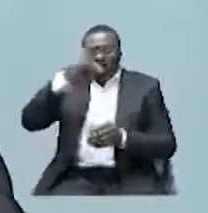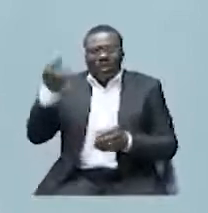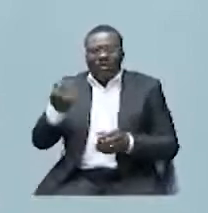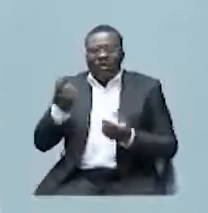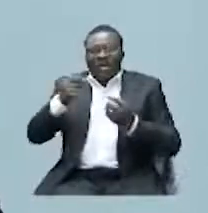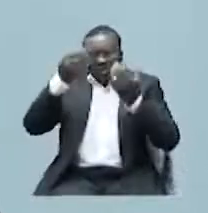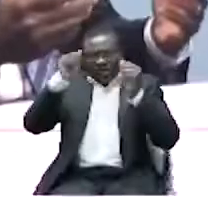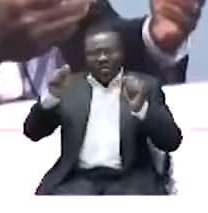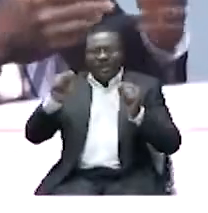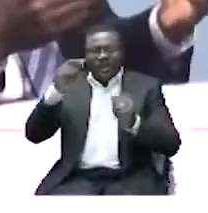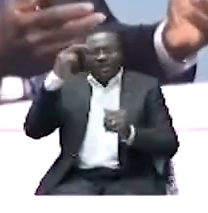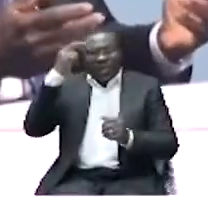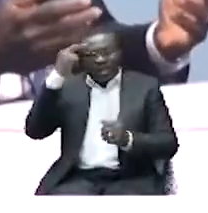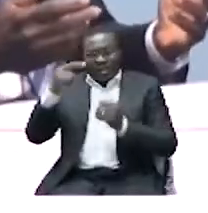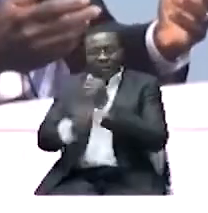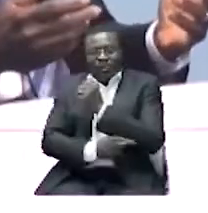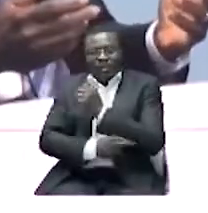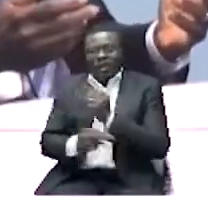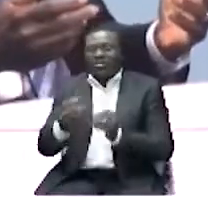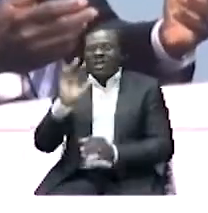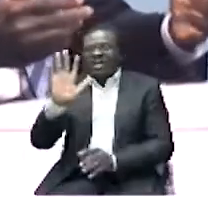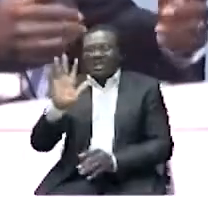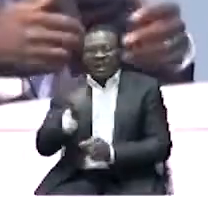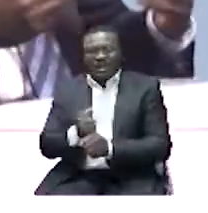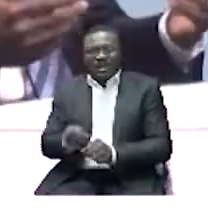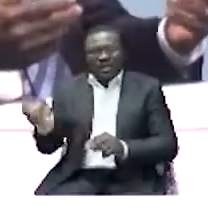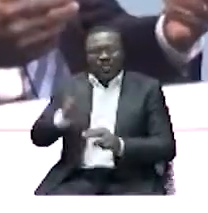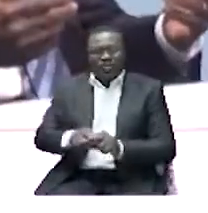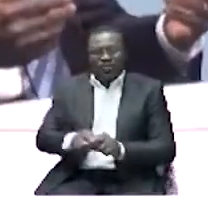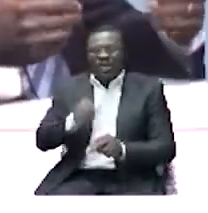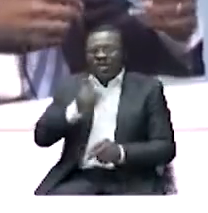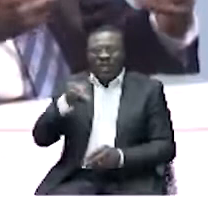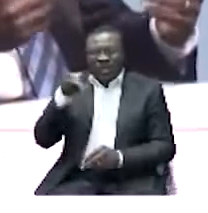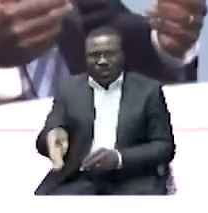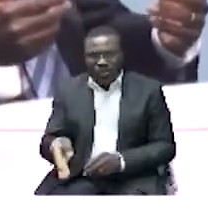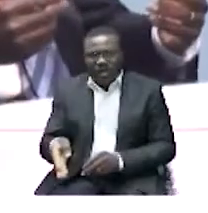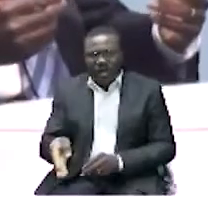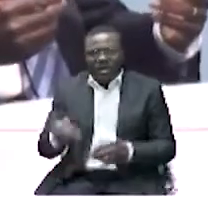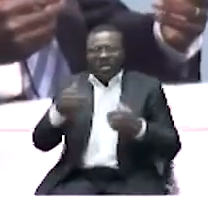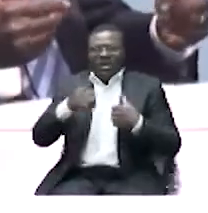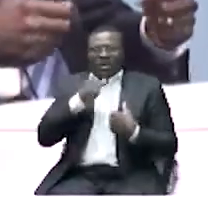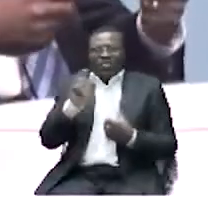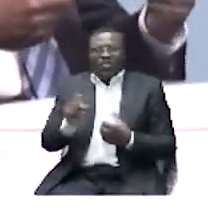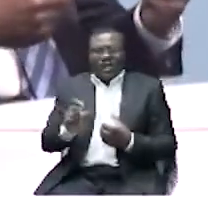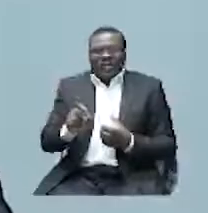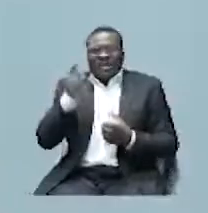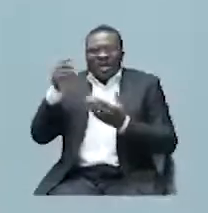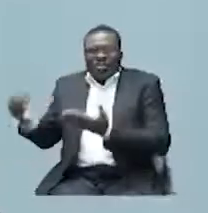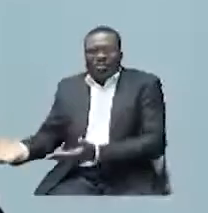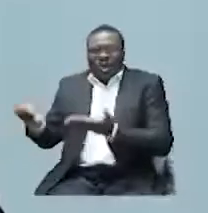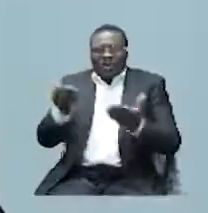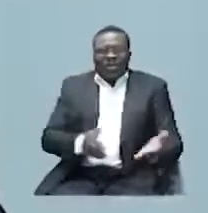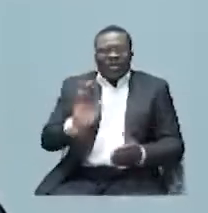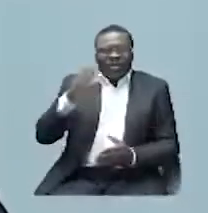président de la République pendant 5 ans ou plus, et qui n'est plus aux fonctions, a le recul nécessaire pour apporter son